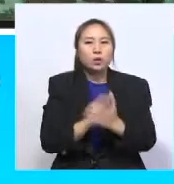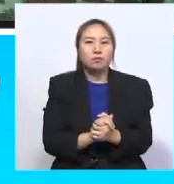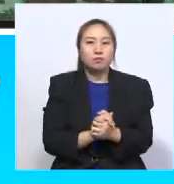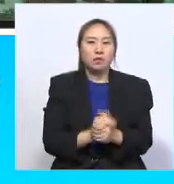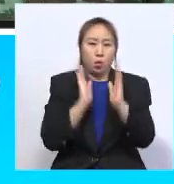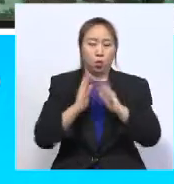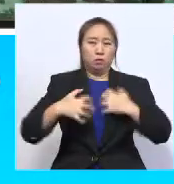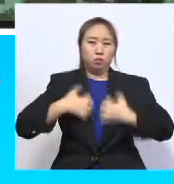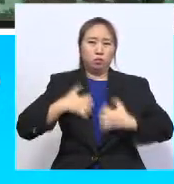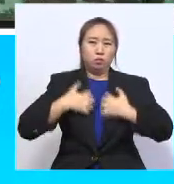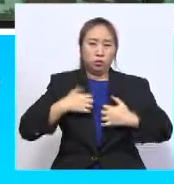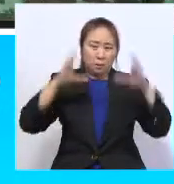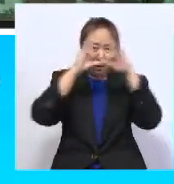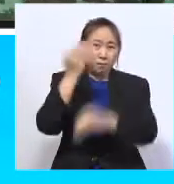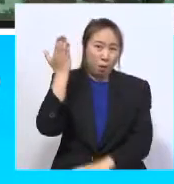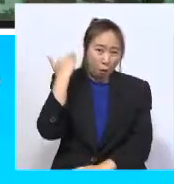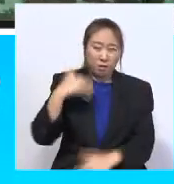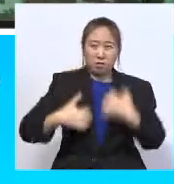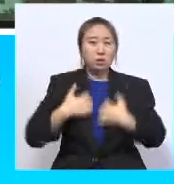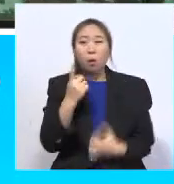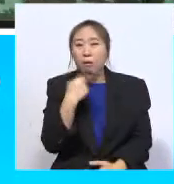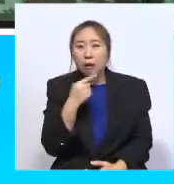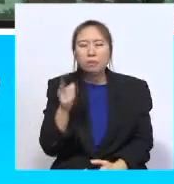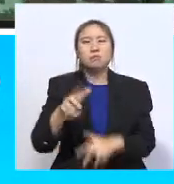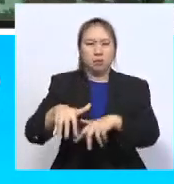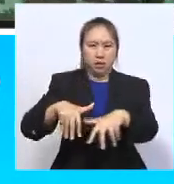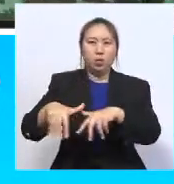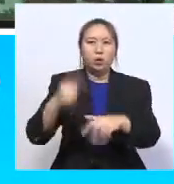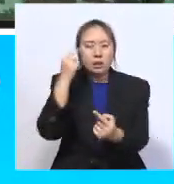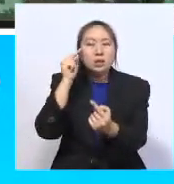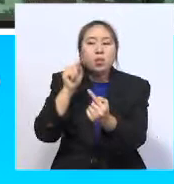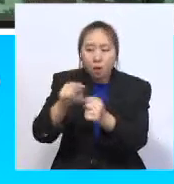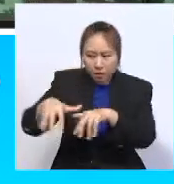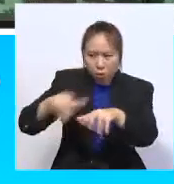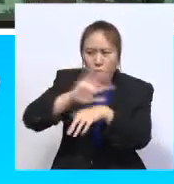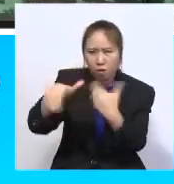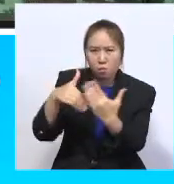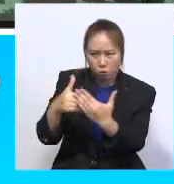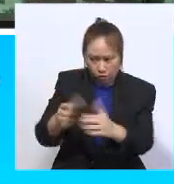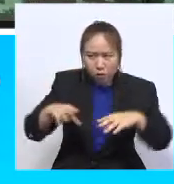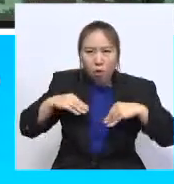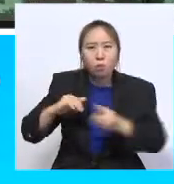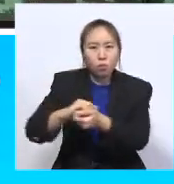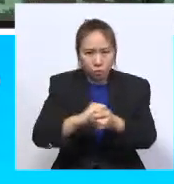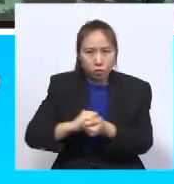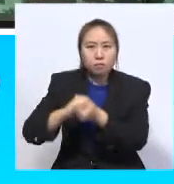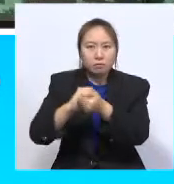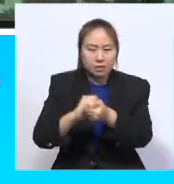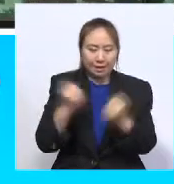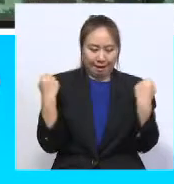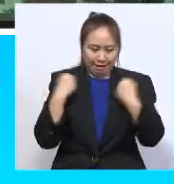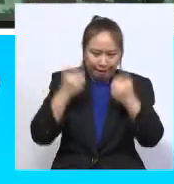ที่ได้รับความเดือดร้อนจากการก่อเหตุเมื่อคืนล้วนแต่เป็นพี่น้องประชาชนเพราะนั้นเราคาดหวังว่าประชาชนทุกคนก็ควรจะต้องให้ความร่วมมือกับทางเจ้าที่ในการดำเนิน